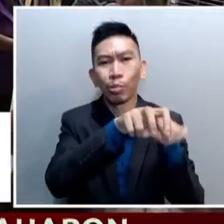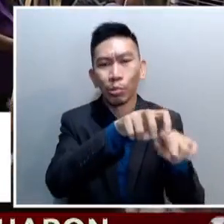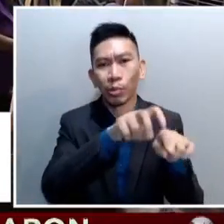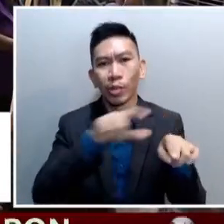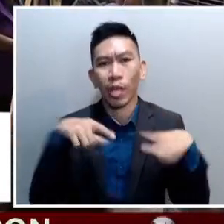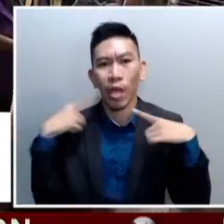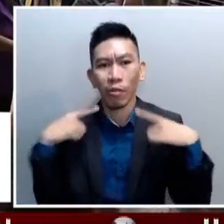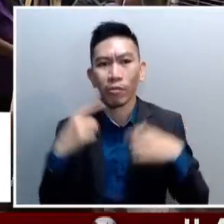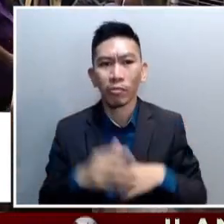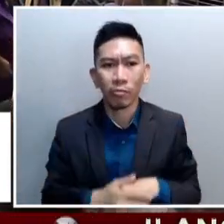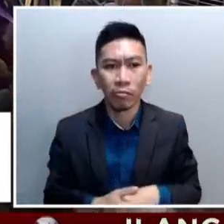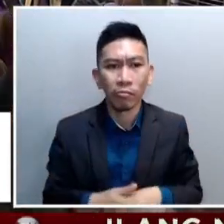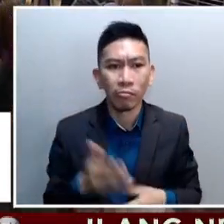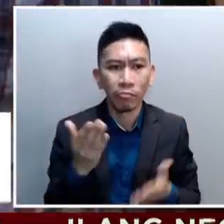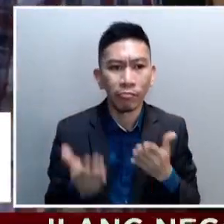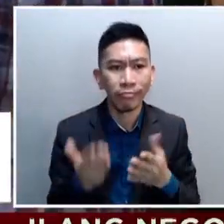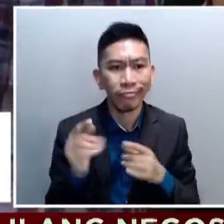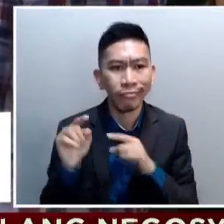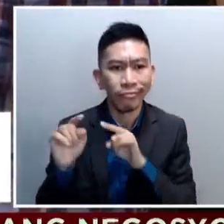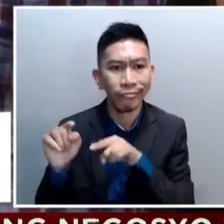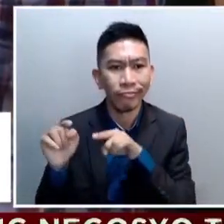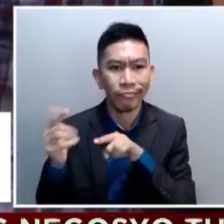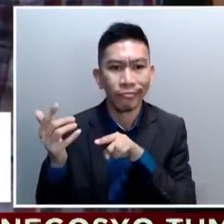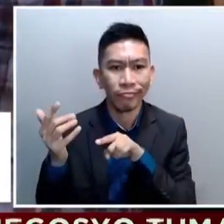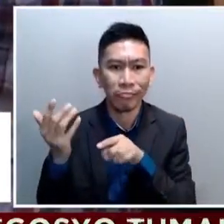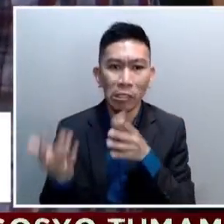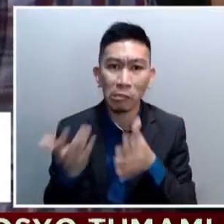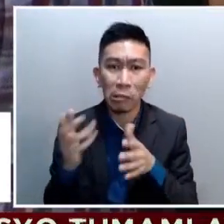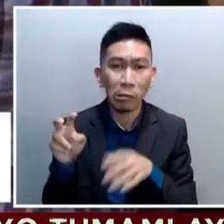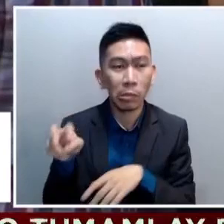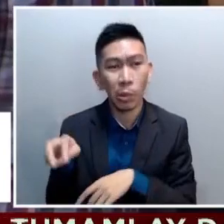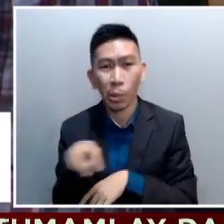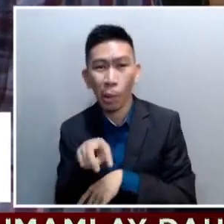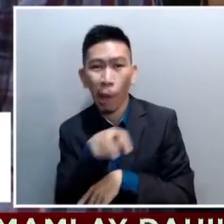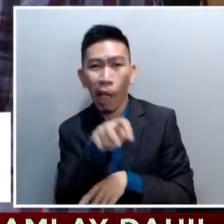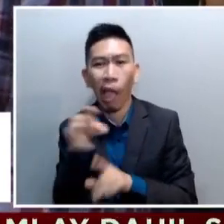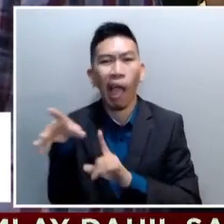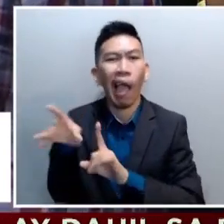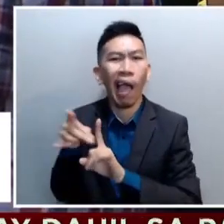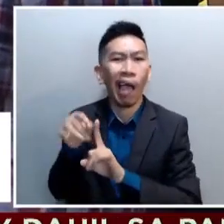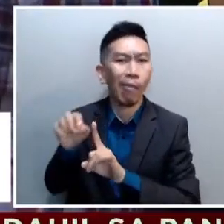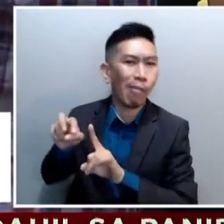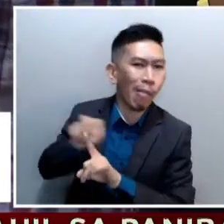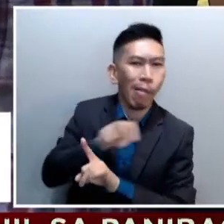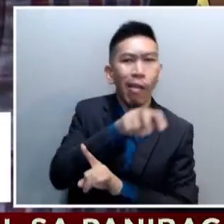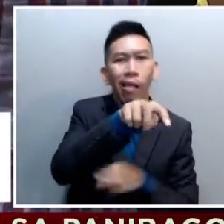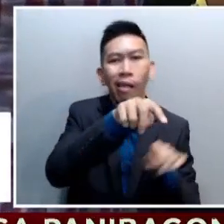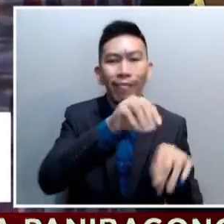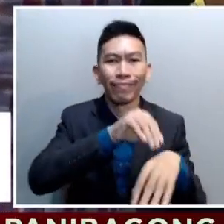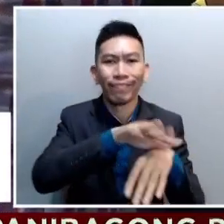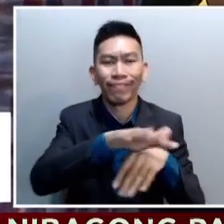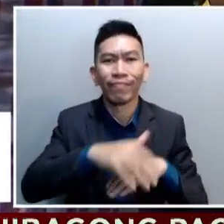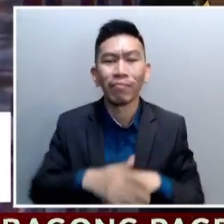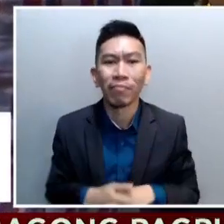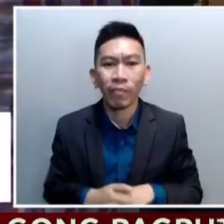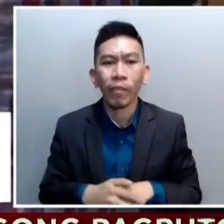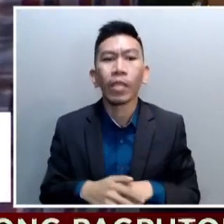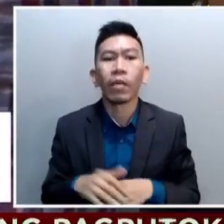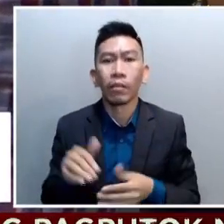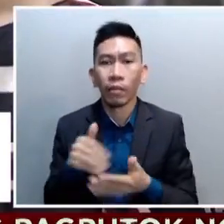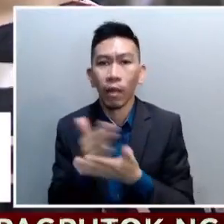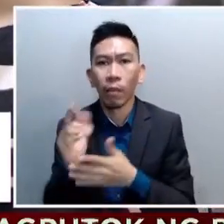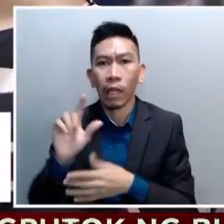either nakuha nila doon sa transport nila. Aminado ang LGU na may ilan ding hindi sumusunod sa health